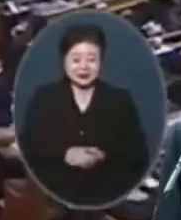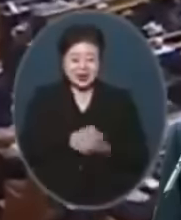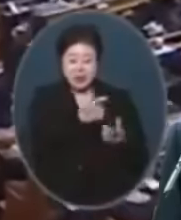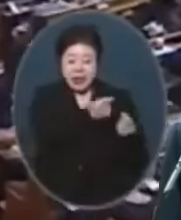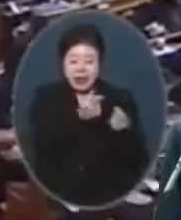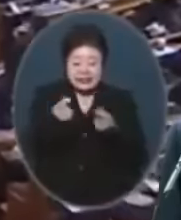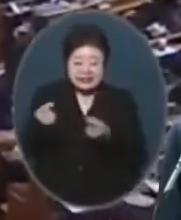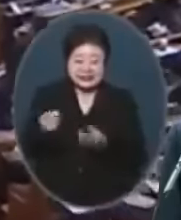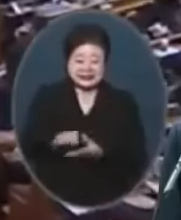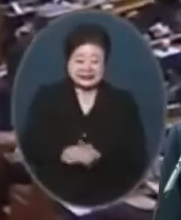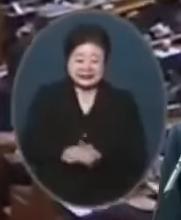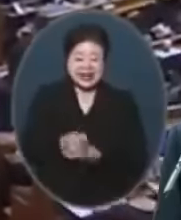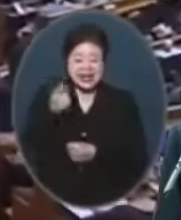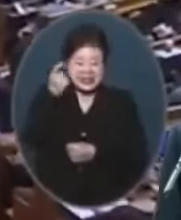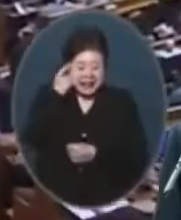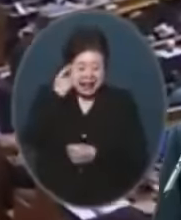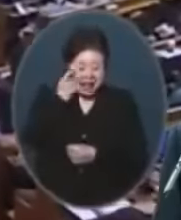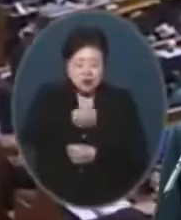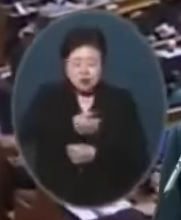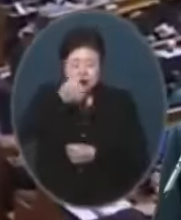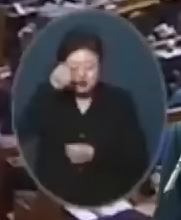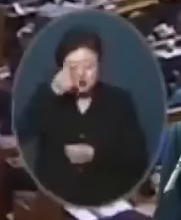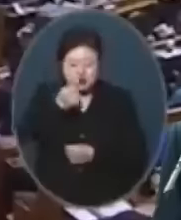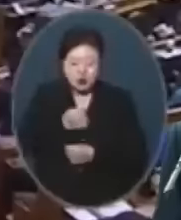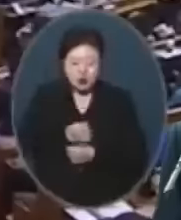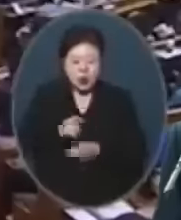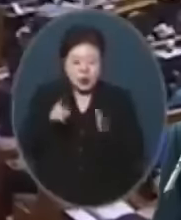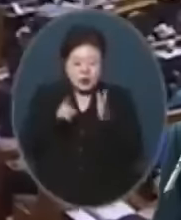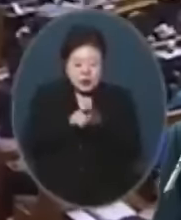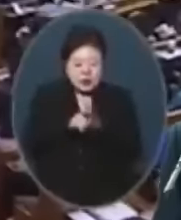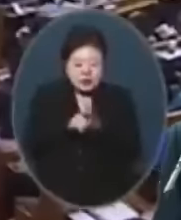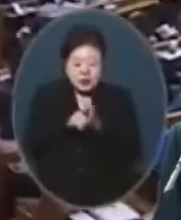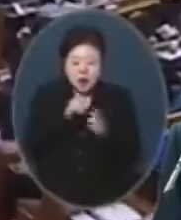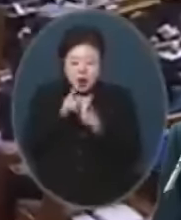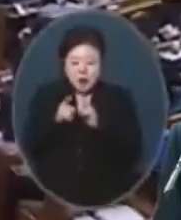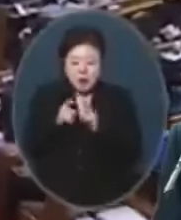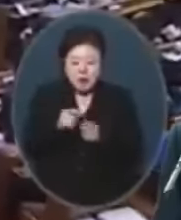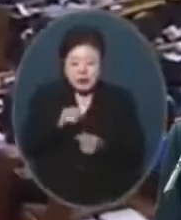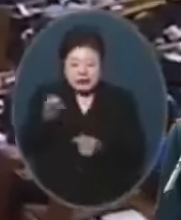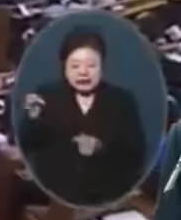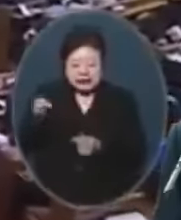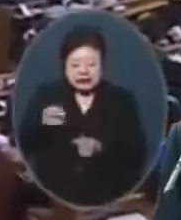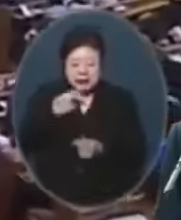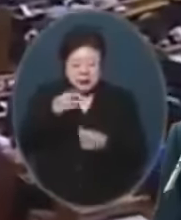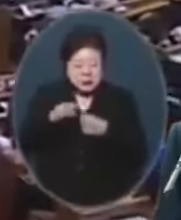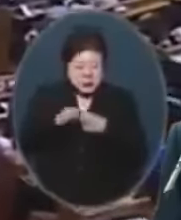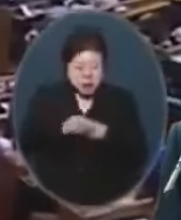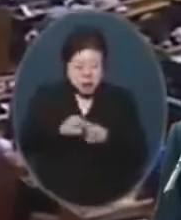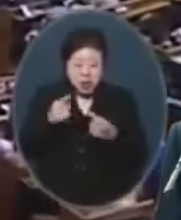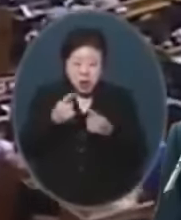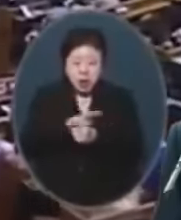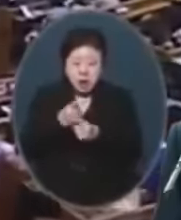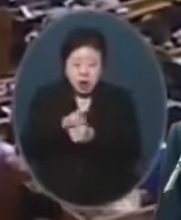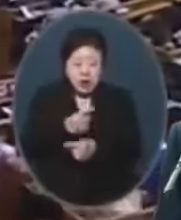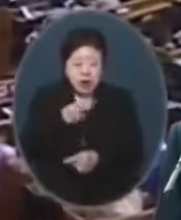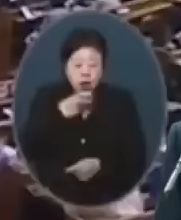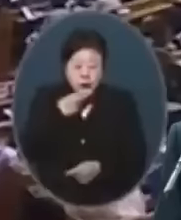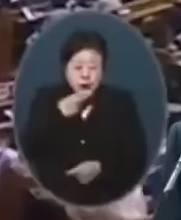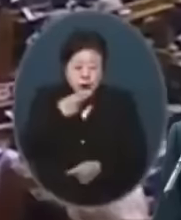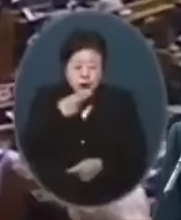같이 우리가 생각하고 꿈꾸고 믿는 것을 말로 시인하지 않으면 아무 변화도 일어나지